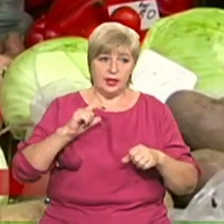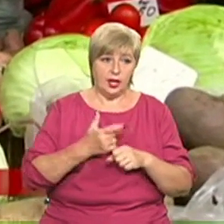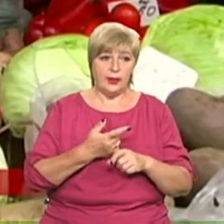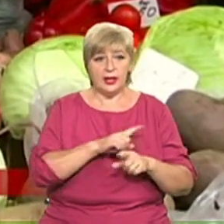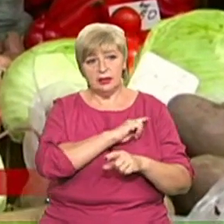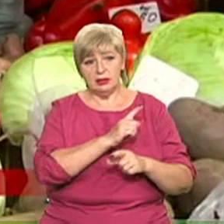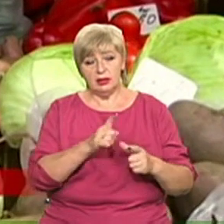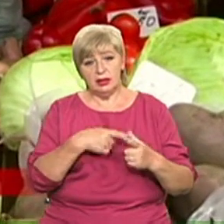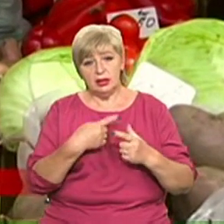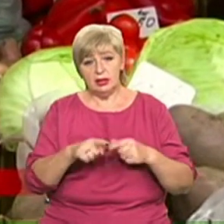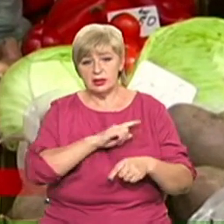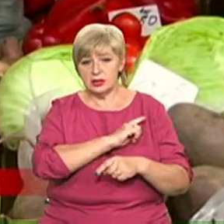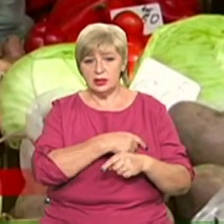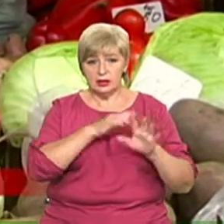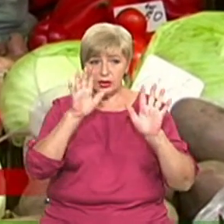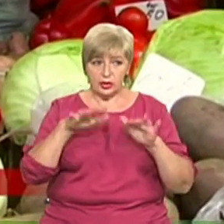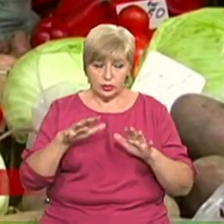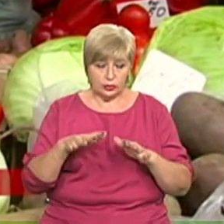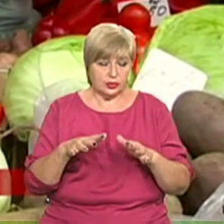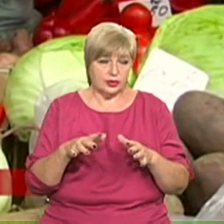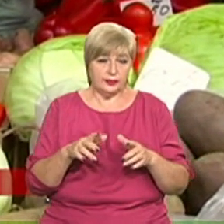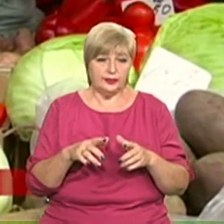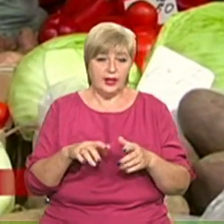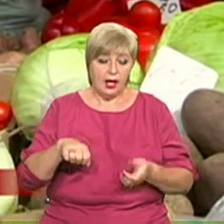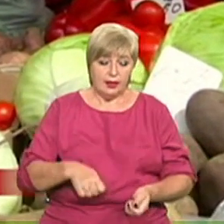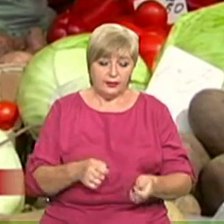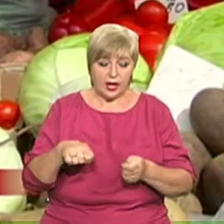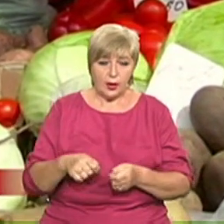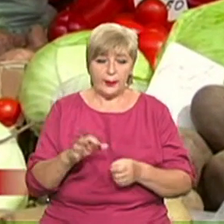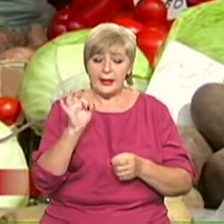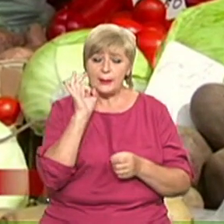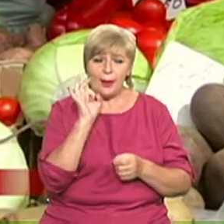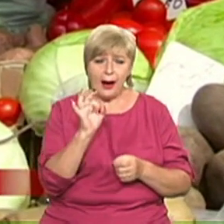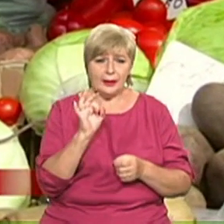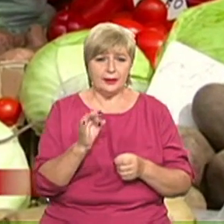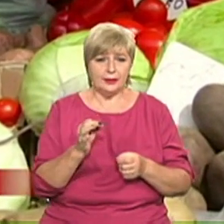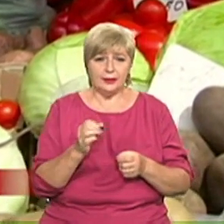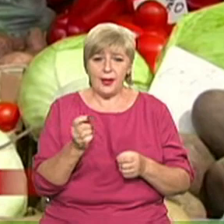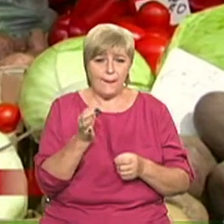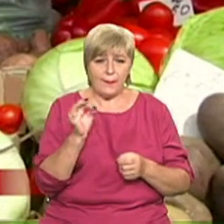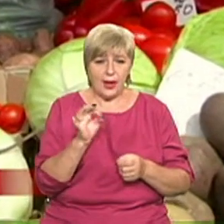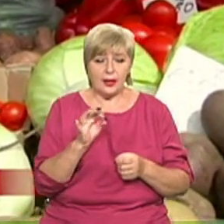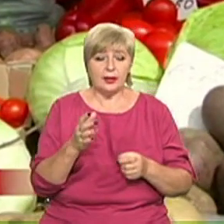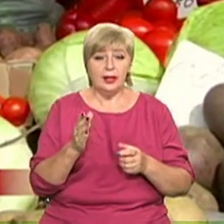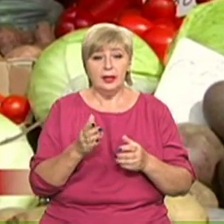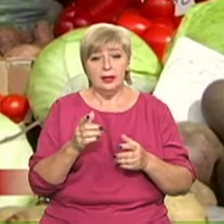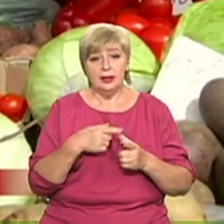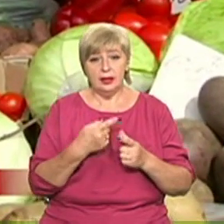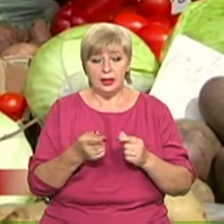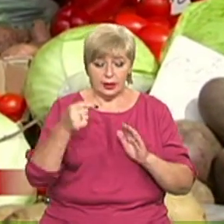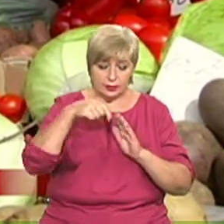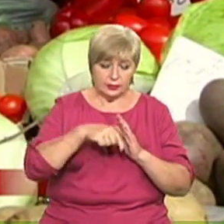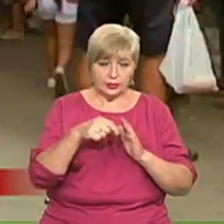же, ливень, а її треба поливати. І тому от викопали маленьку-маленьку, взагалі мілкота йде, або прямо там же